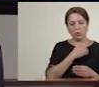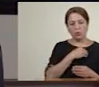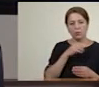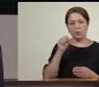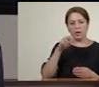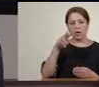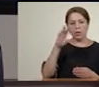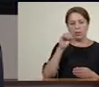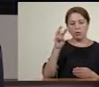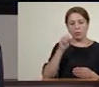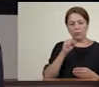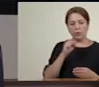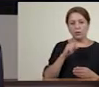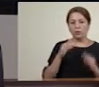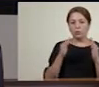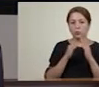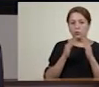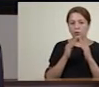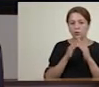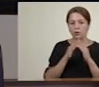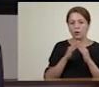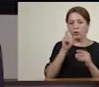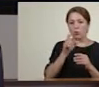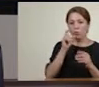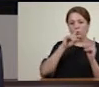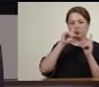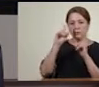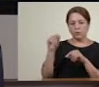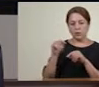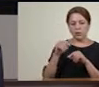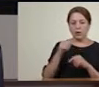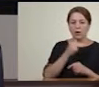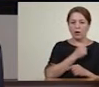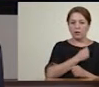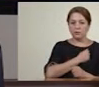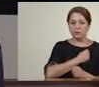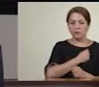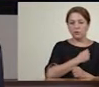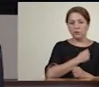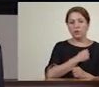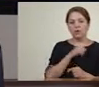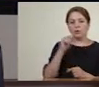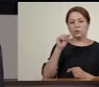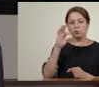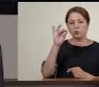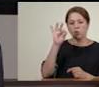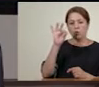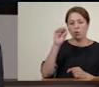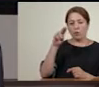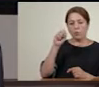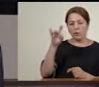allomamizning uyiga chopar yo'llaydi. Afsuski, chopar rad javob bilan qaytadi.